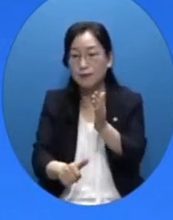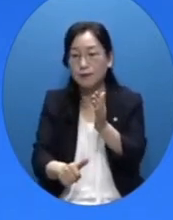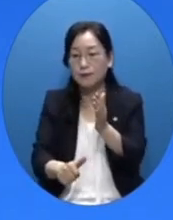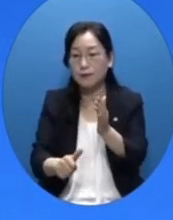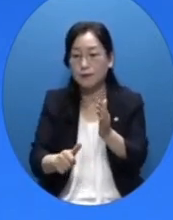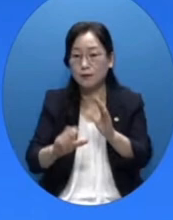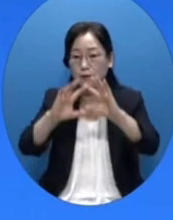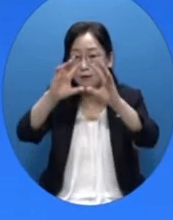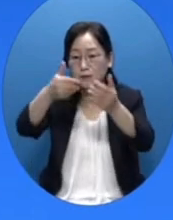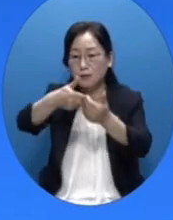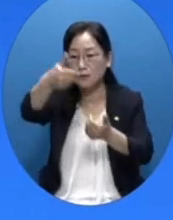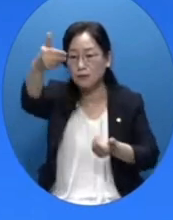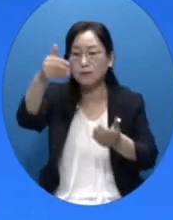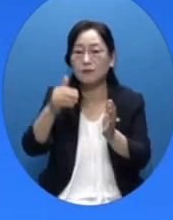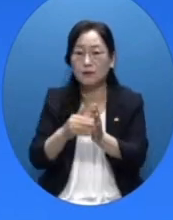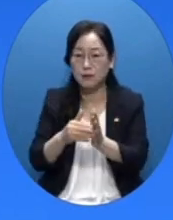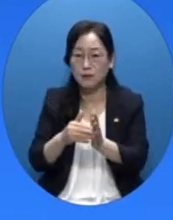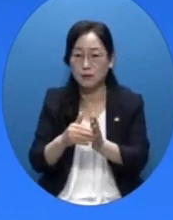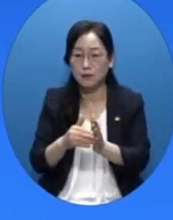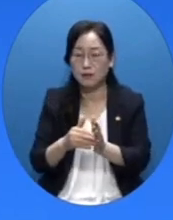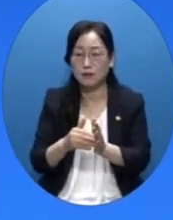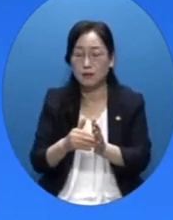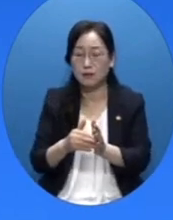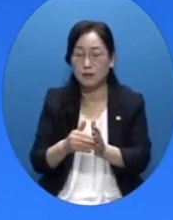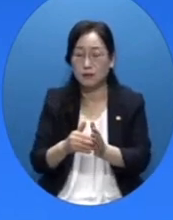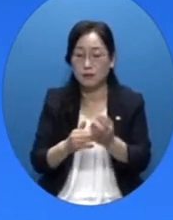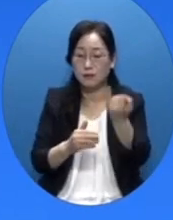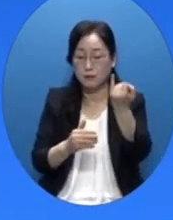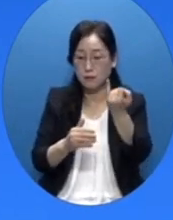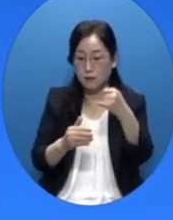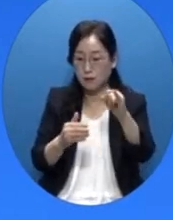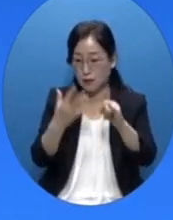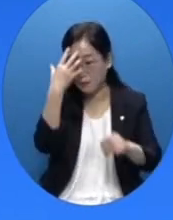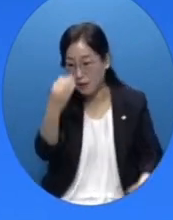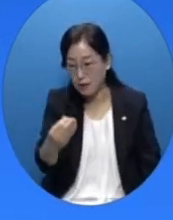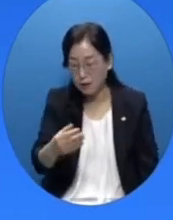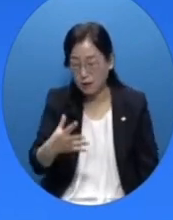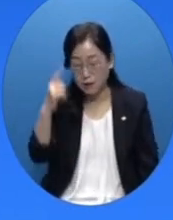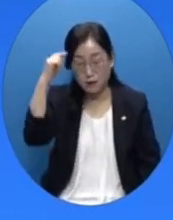세상을 떠났습니다 너무 군축 이였습니다